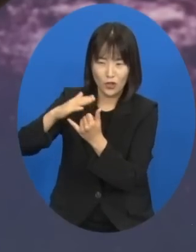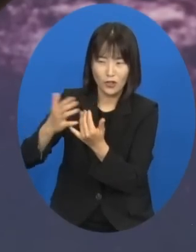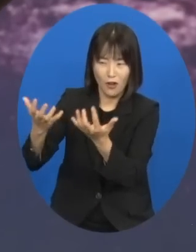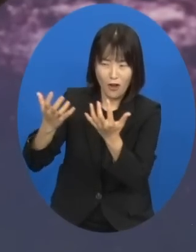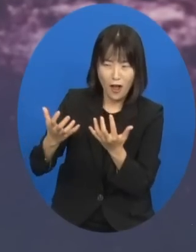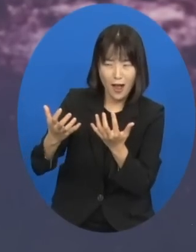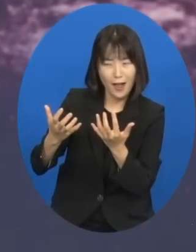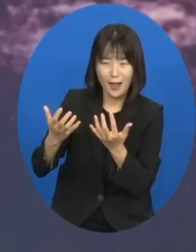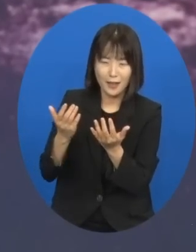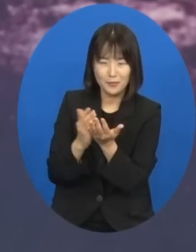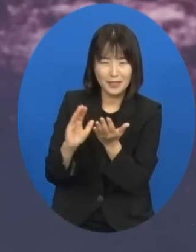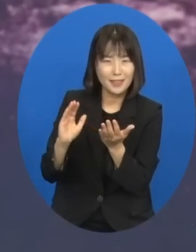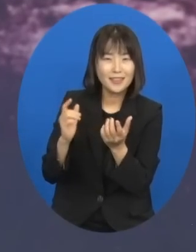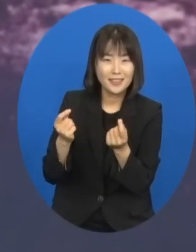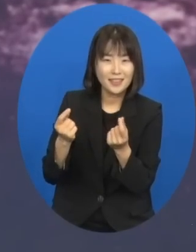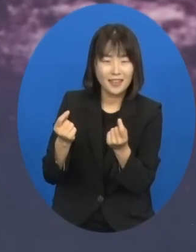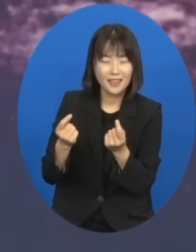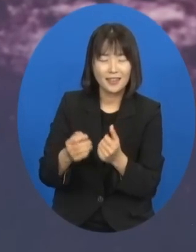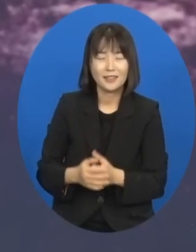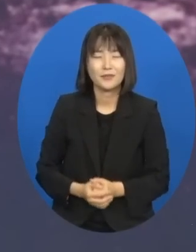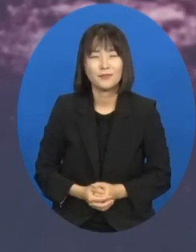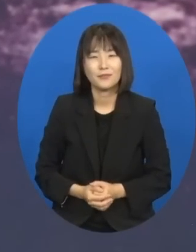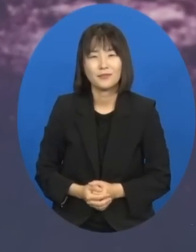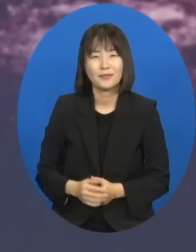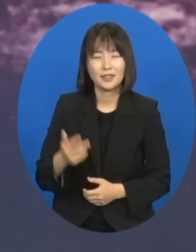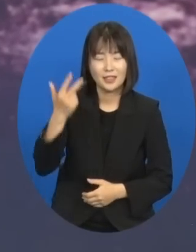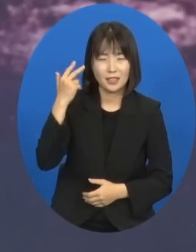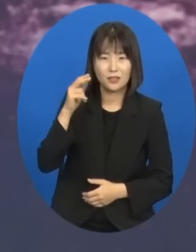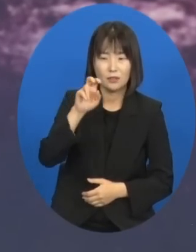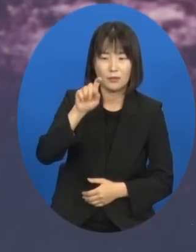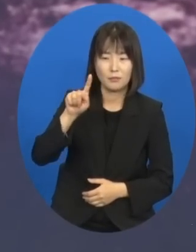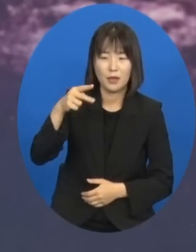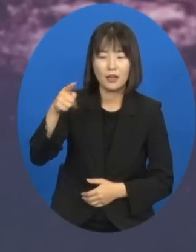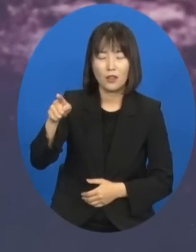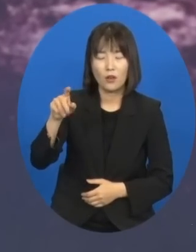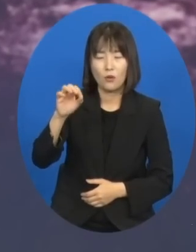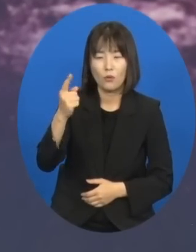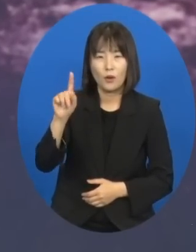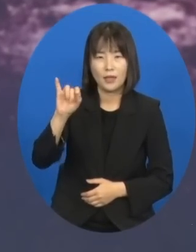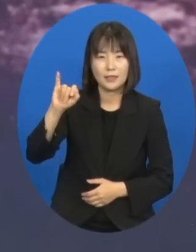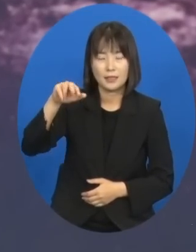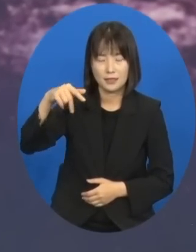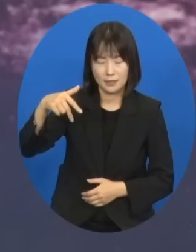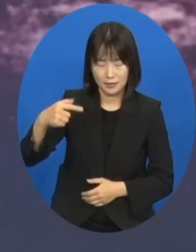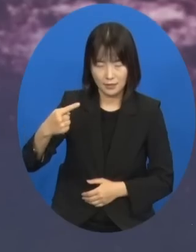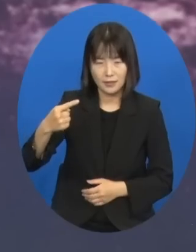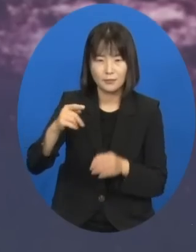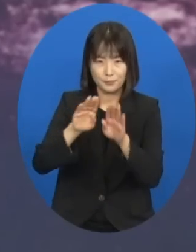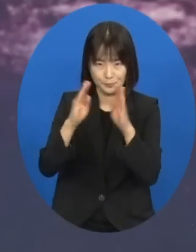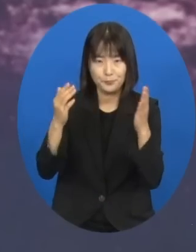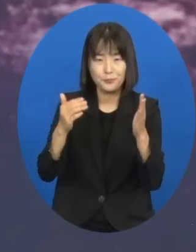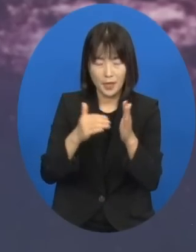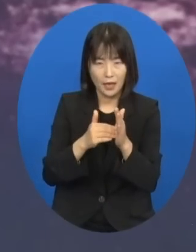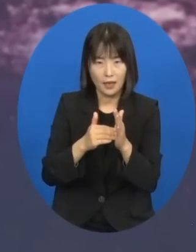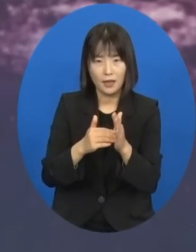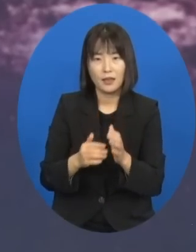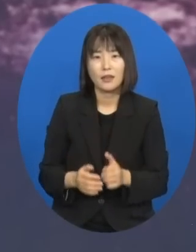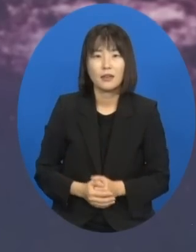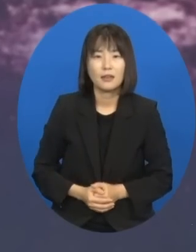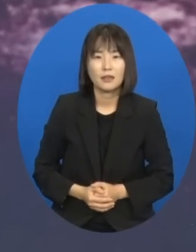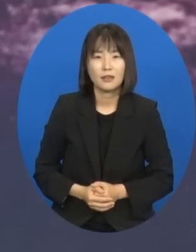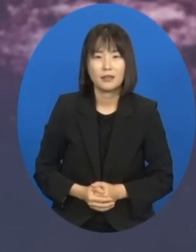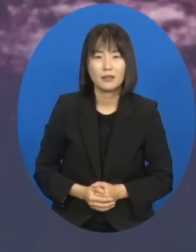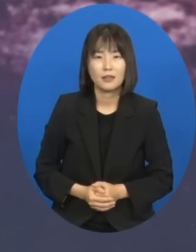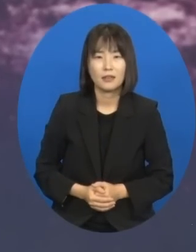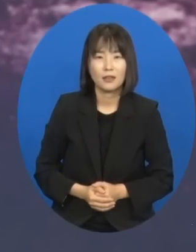마더와이즈 개강했어요 지난주에. 어머니들이 다 오셨는데요 뭐 자세히 제가 들지 못했지만 다